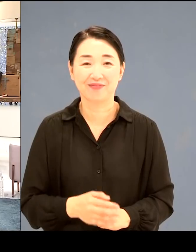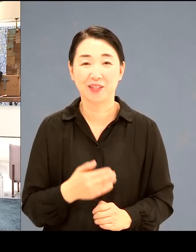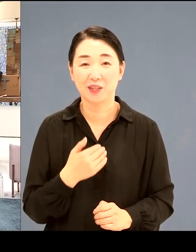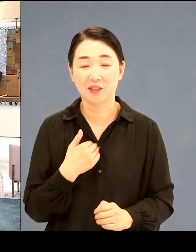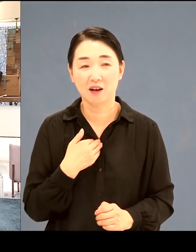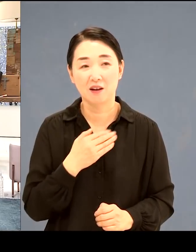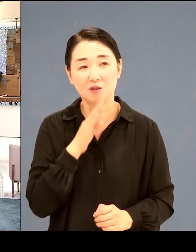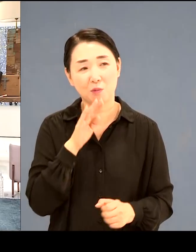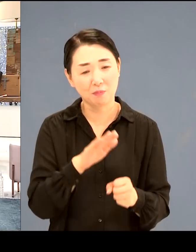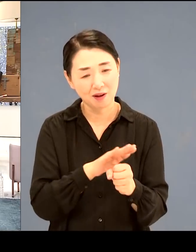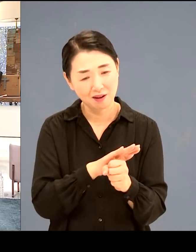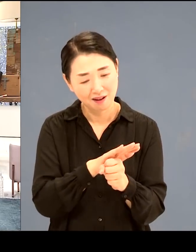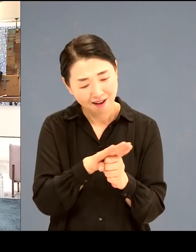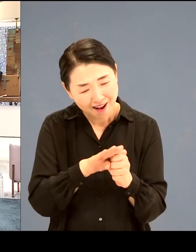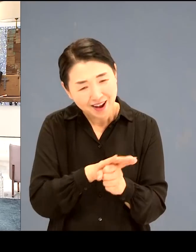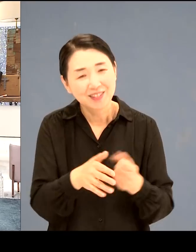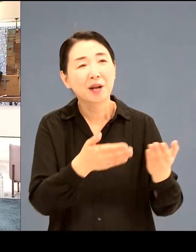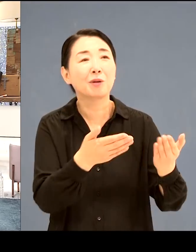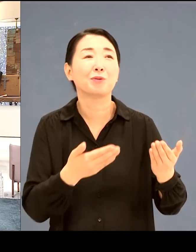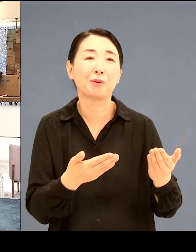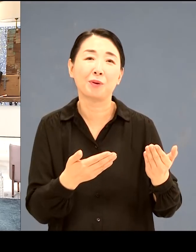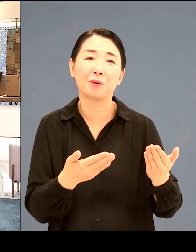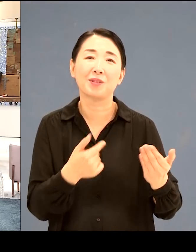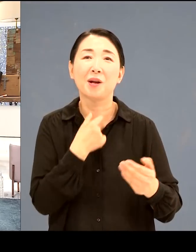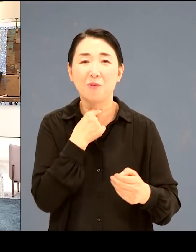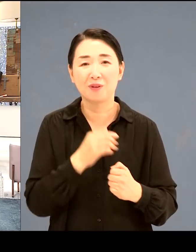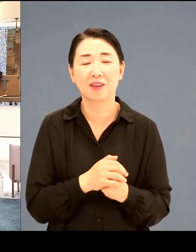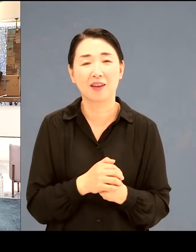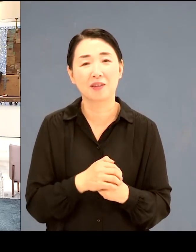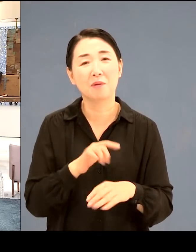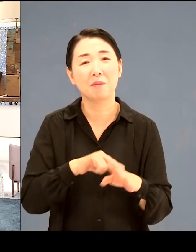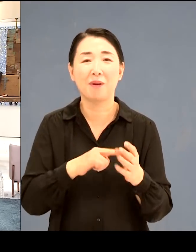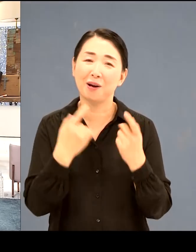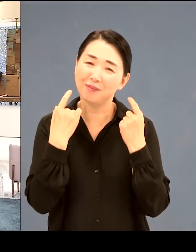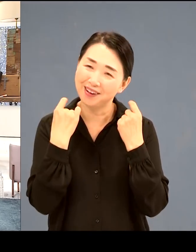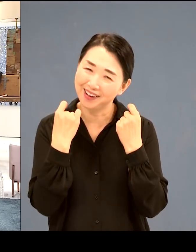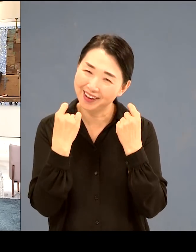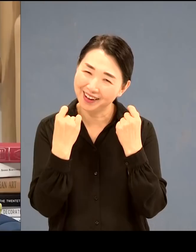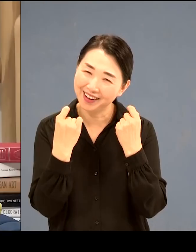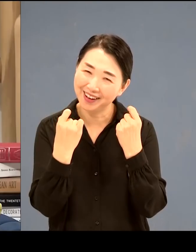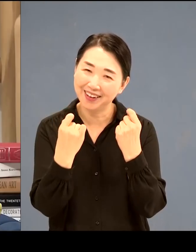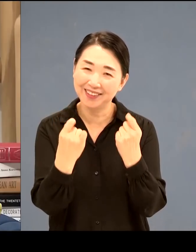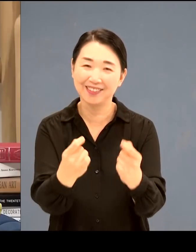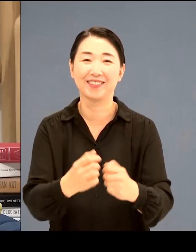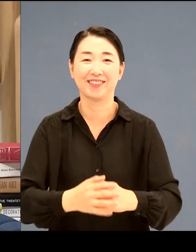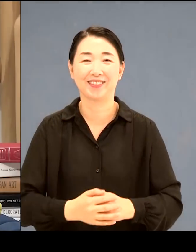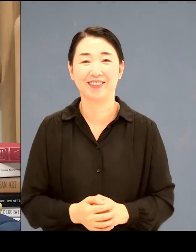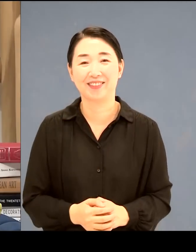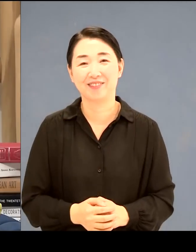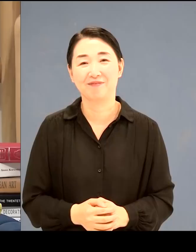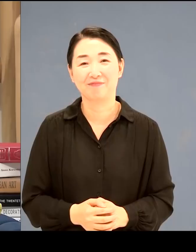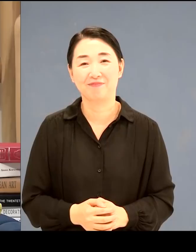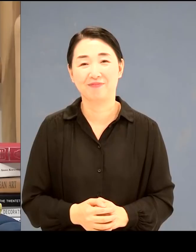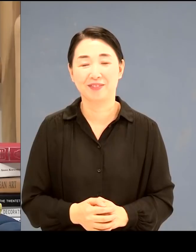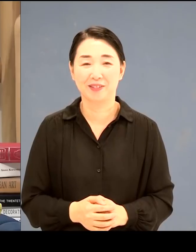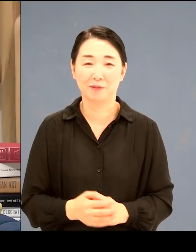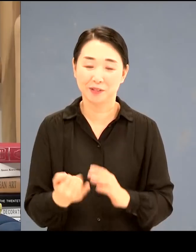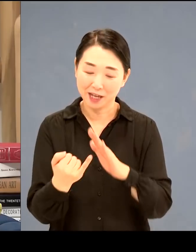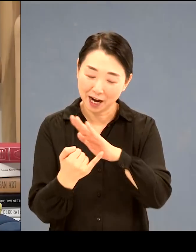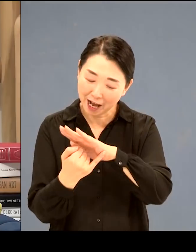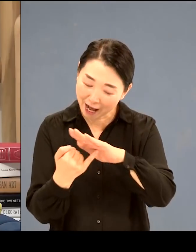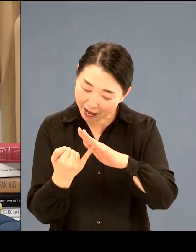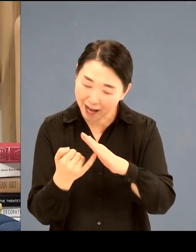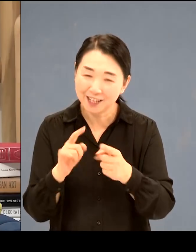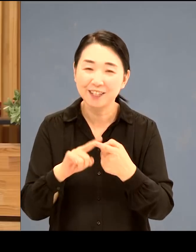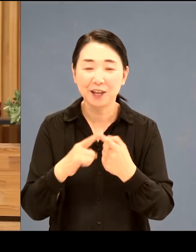구했잖아요. 저를 너무 사랑해주는 사람 만나고 싶다고. 네, 한결같으시구나. 네, 그 구한대로 정말 너무 사랑해주는 남편. 와.